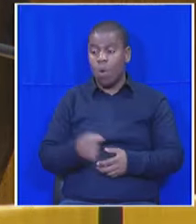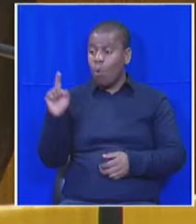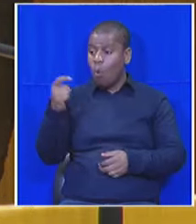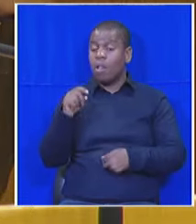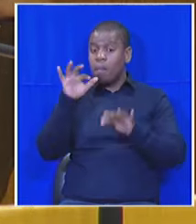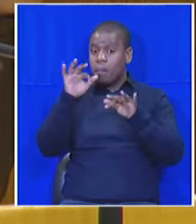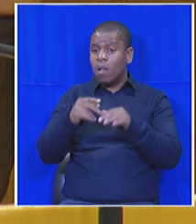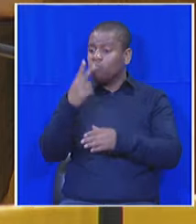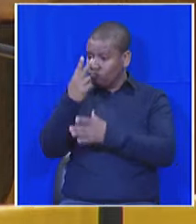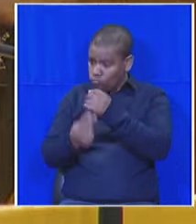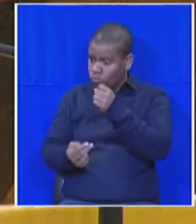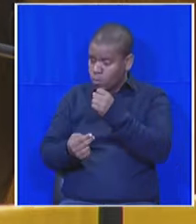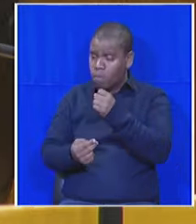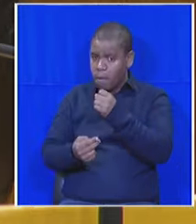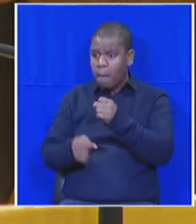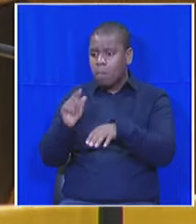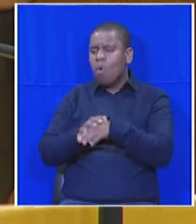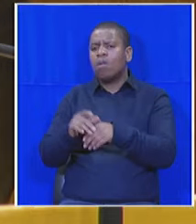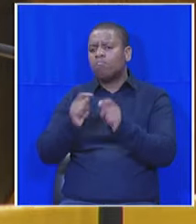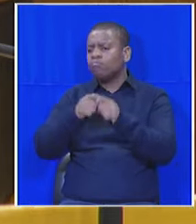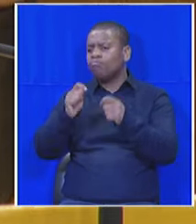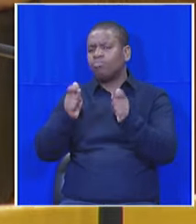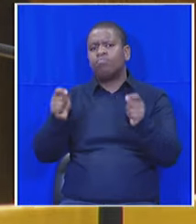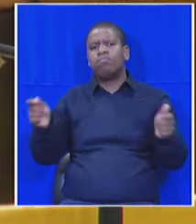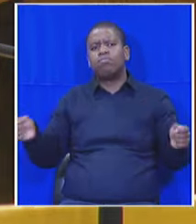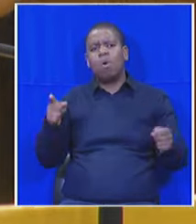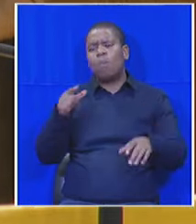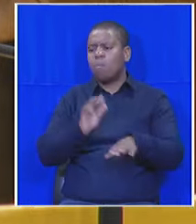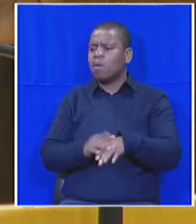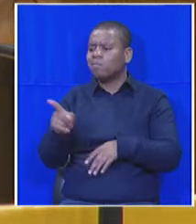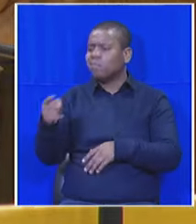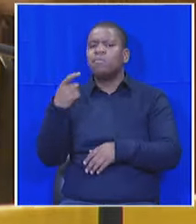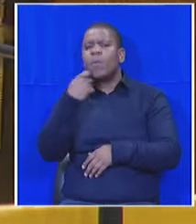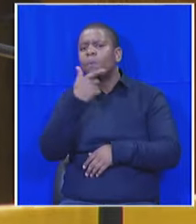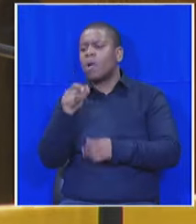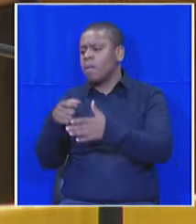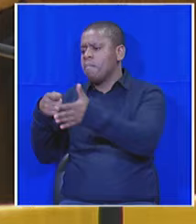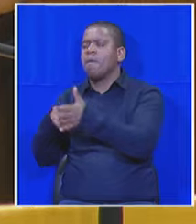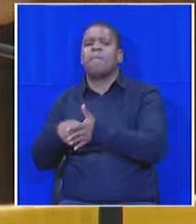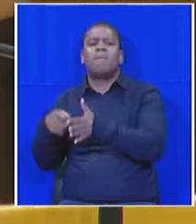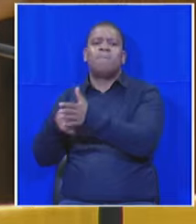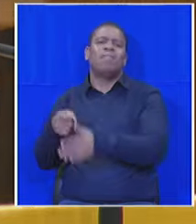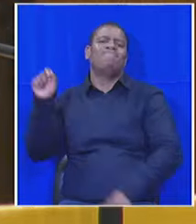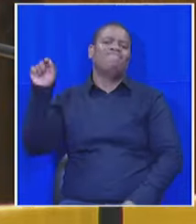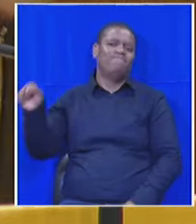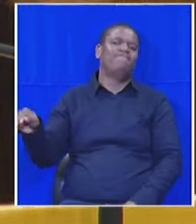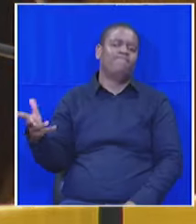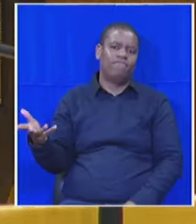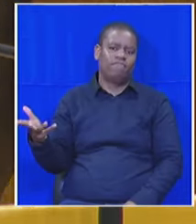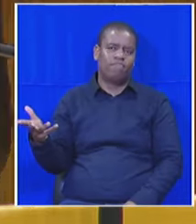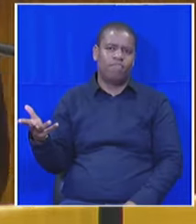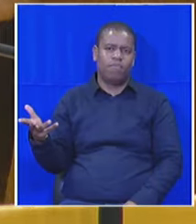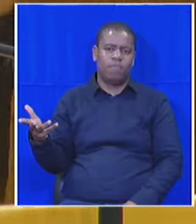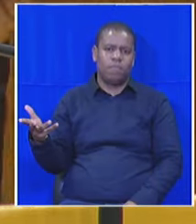bazokwazi ukuthenga kubantu bakubo bakwazi ukufoma wabo ama cooperatives azoba ama distribution centers